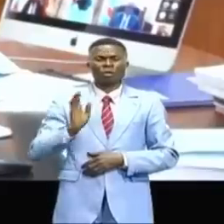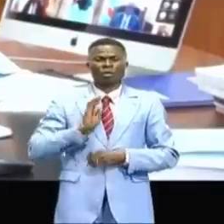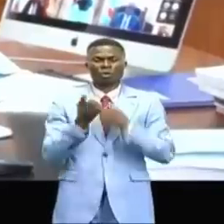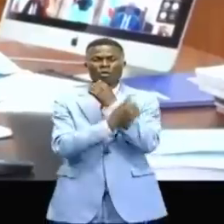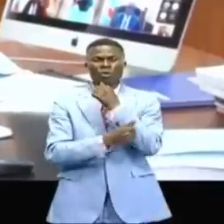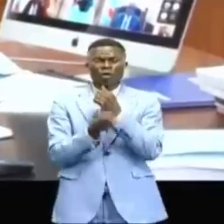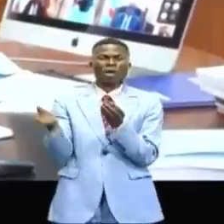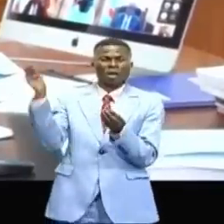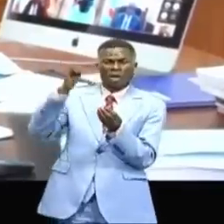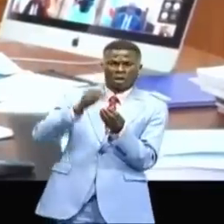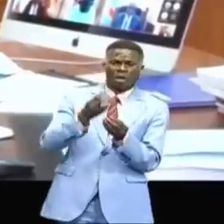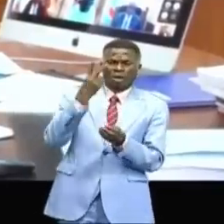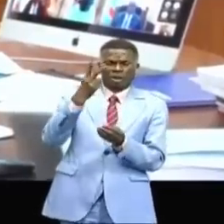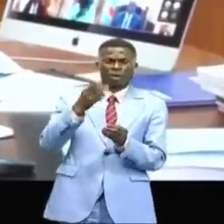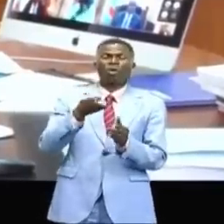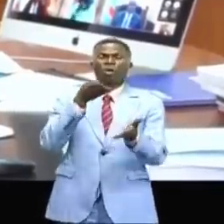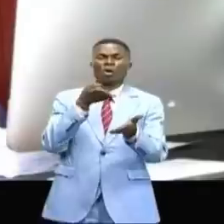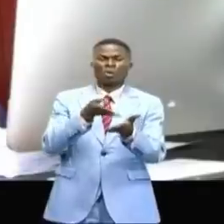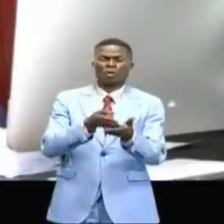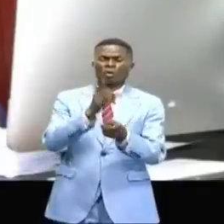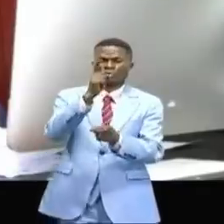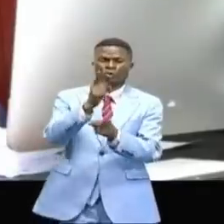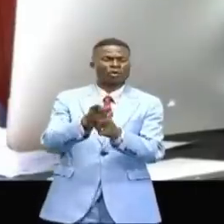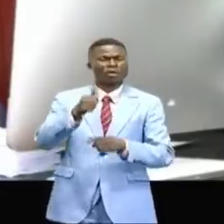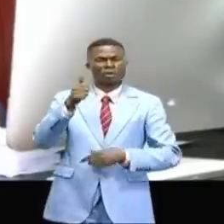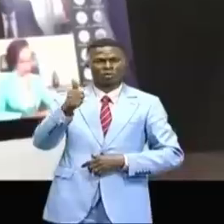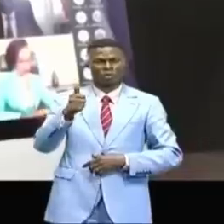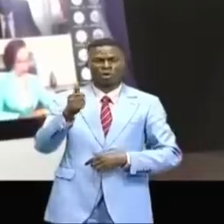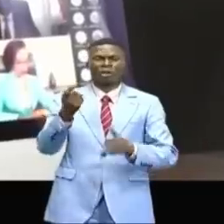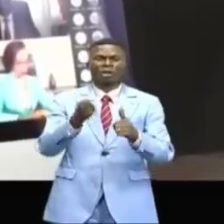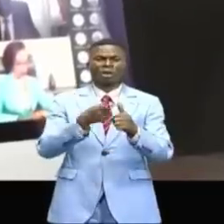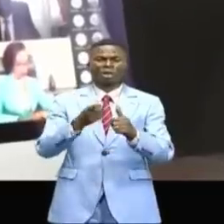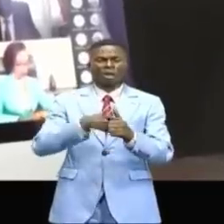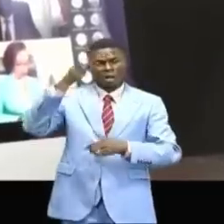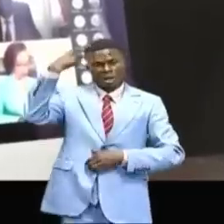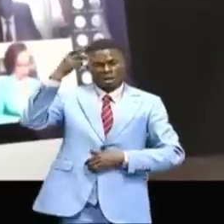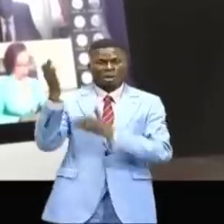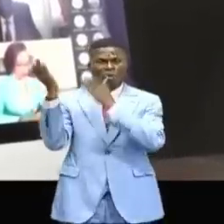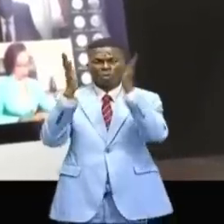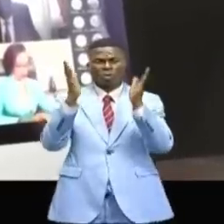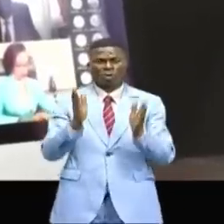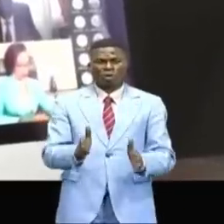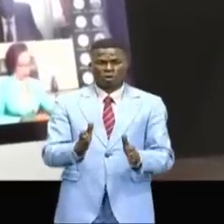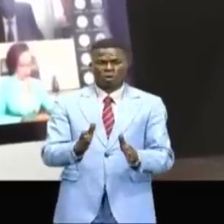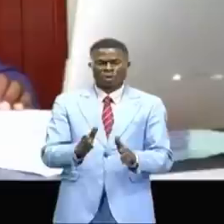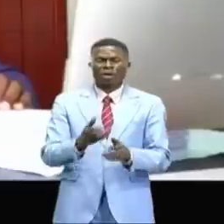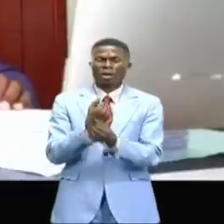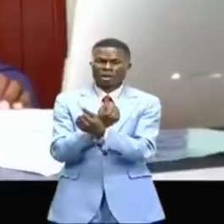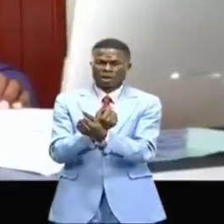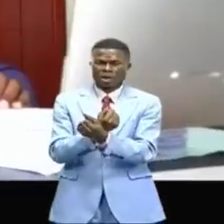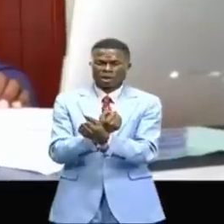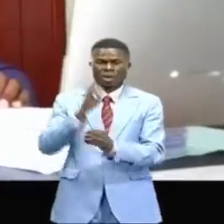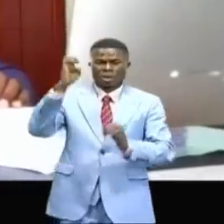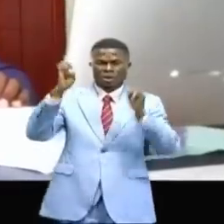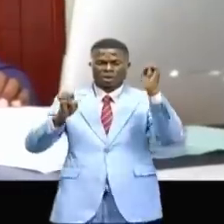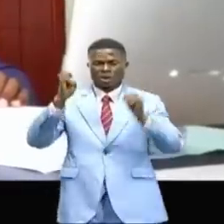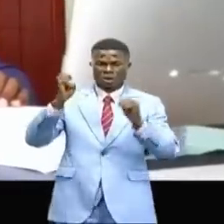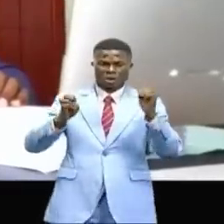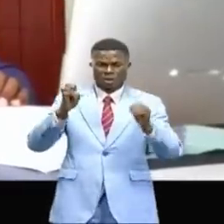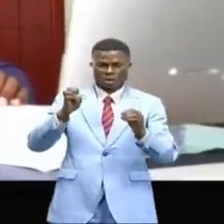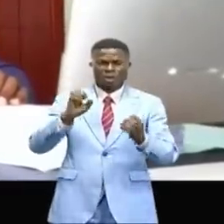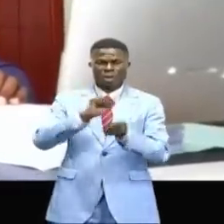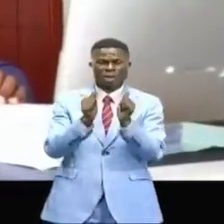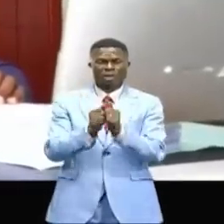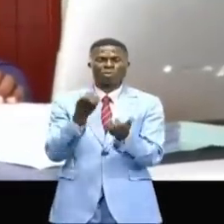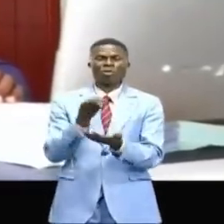a rajouté 2 autres indicateurs positifs, en l'occurrence la politique commerciale et le respect de l'équilibre genre dans